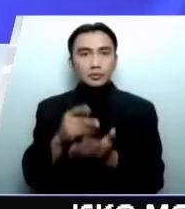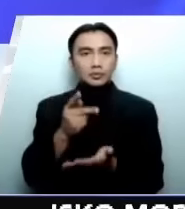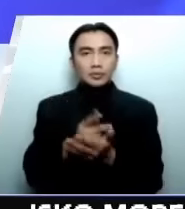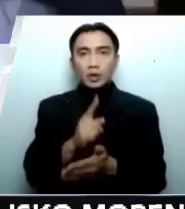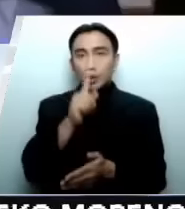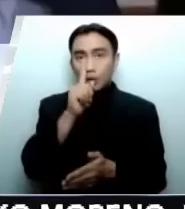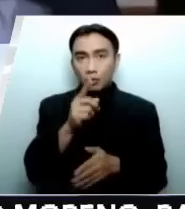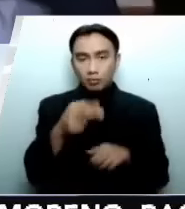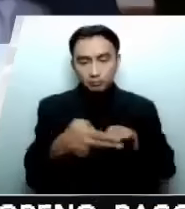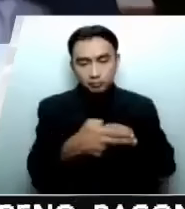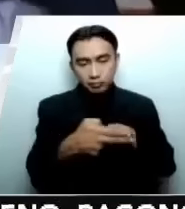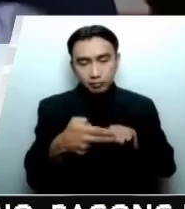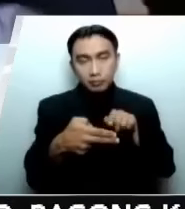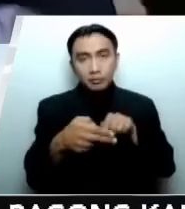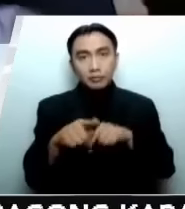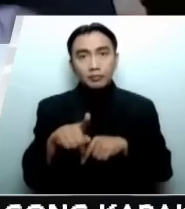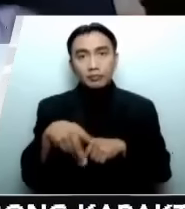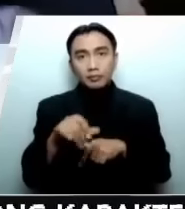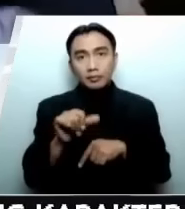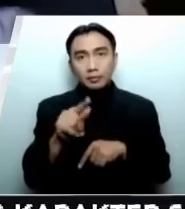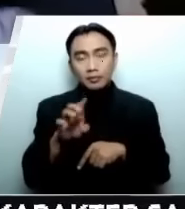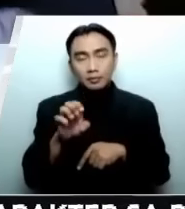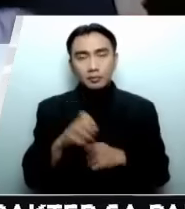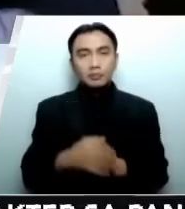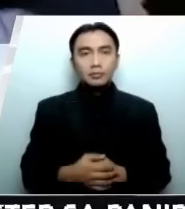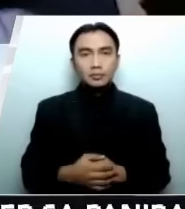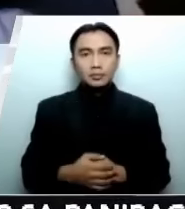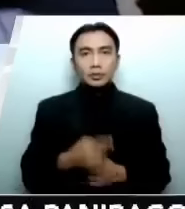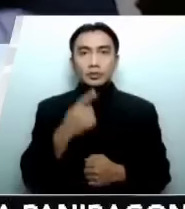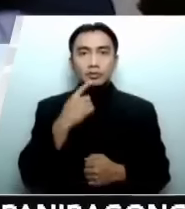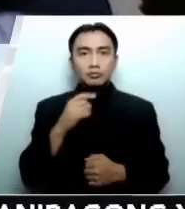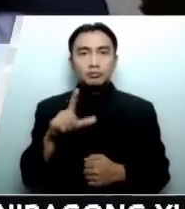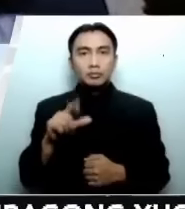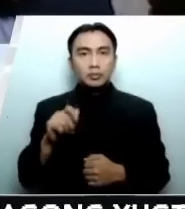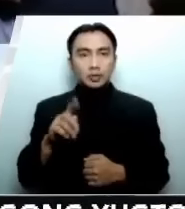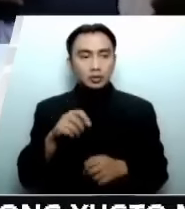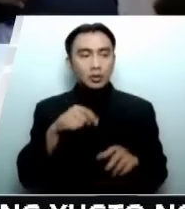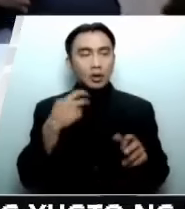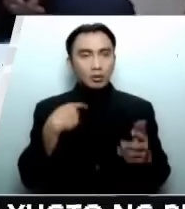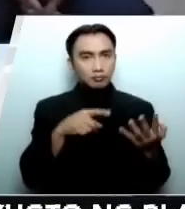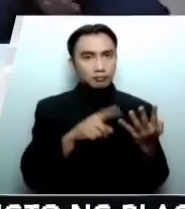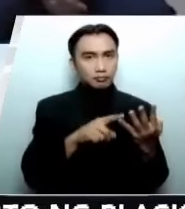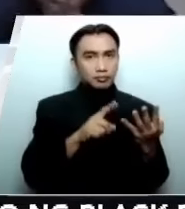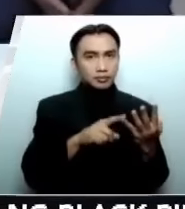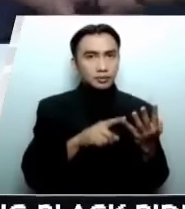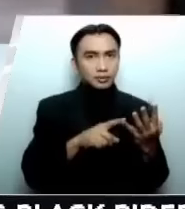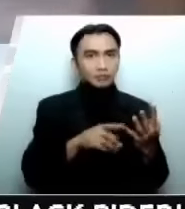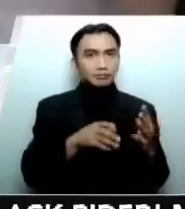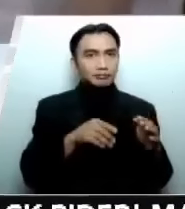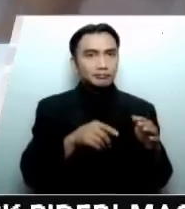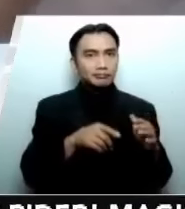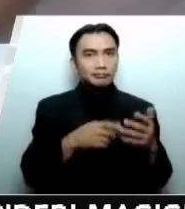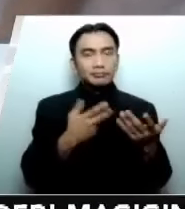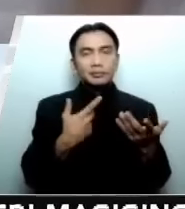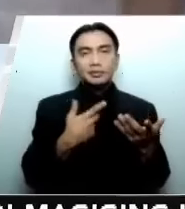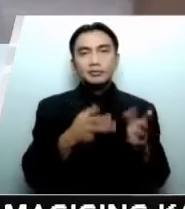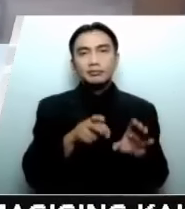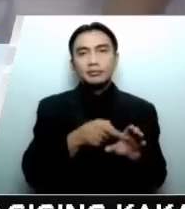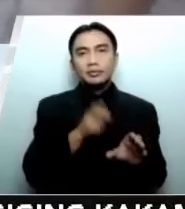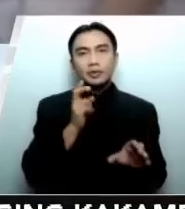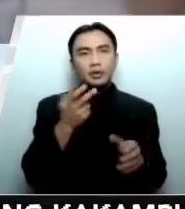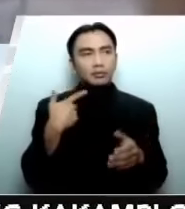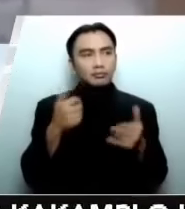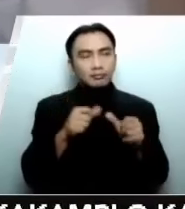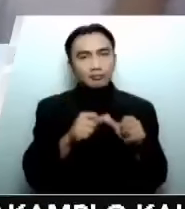Isa pang nag-resign na empleyado ng LTO na sangkot rin ang patuloy pang hinahanap. Inaalam ngayon ng LTO kung may iba